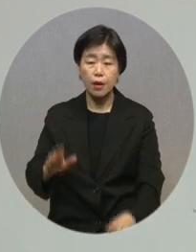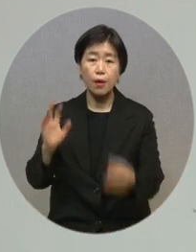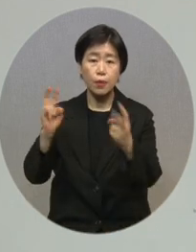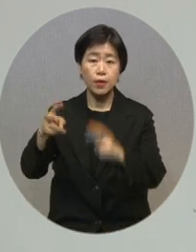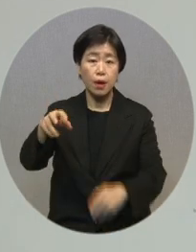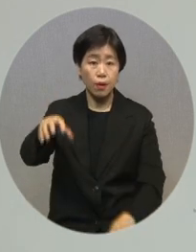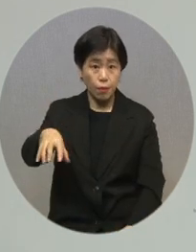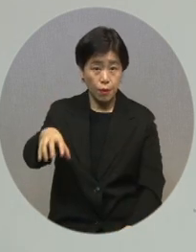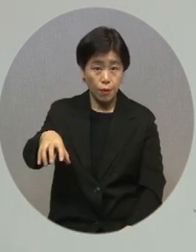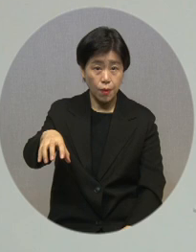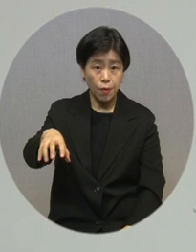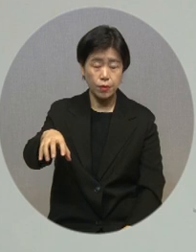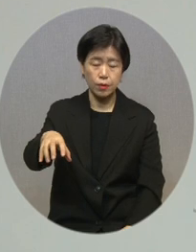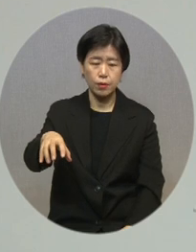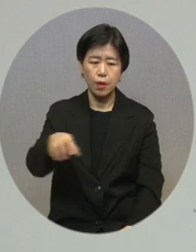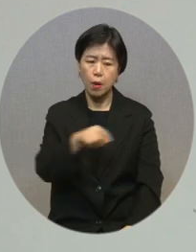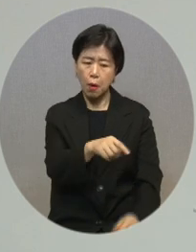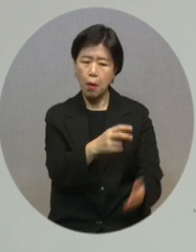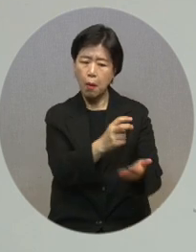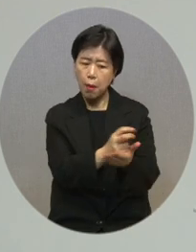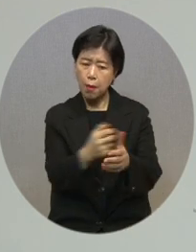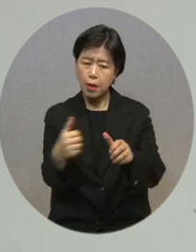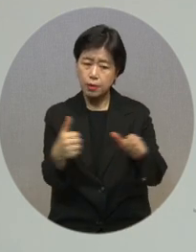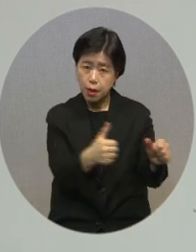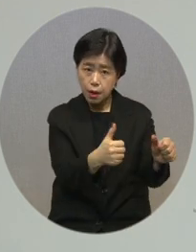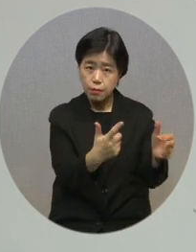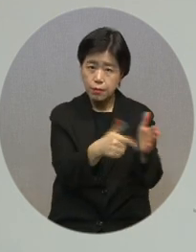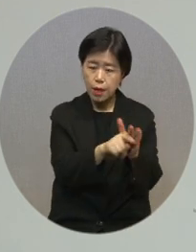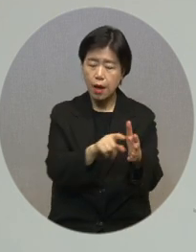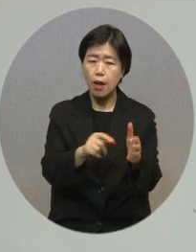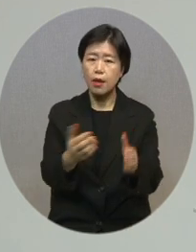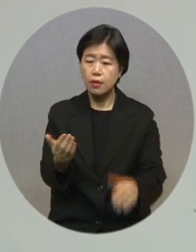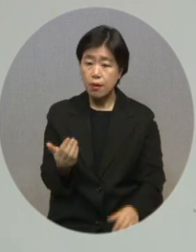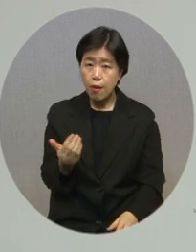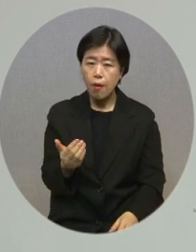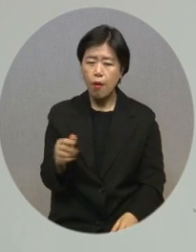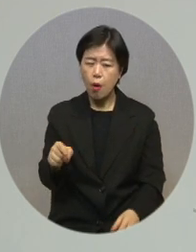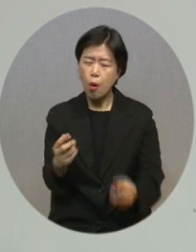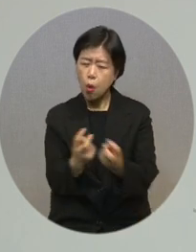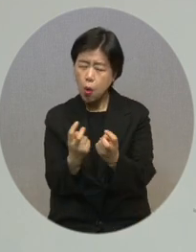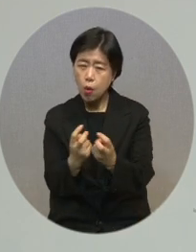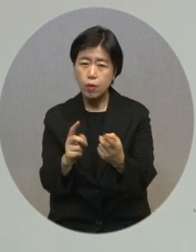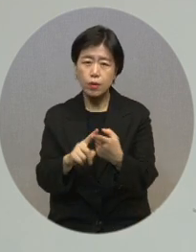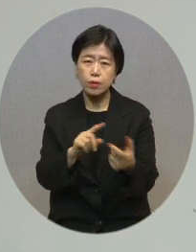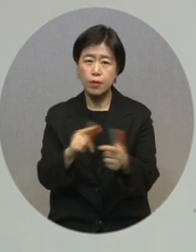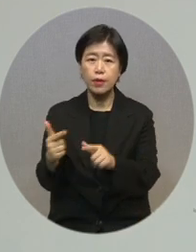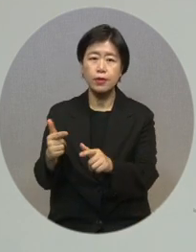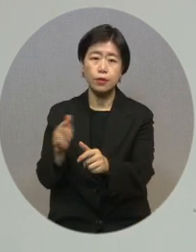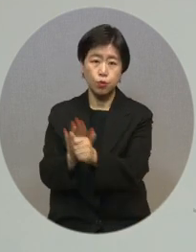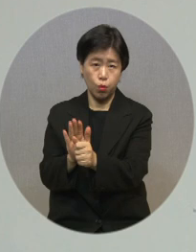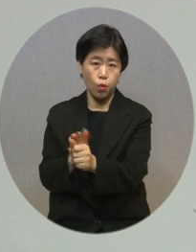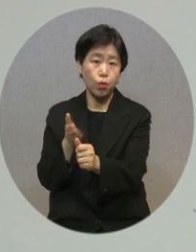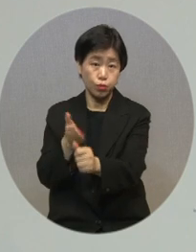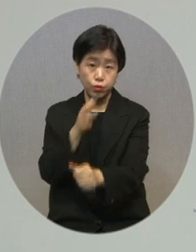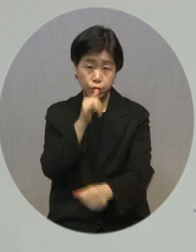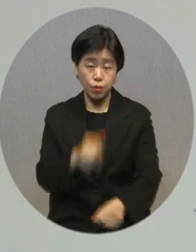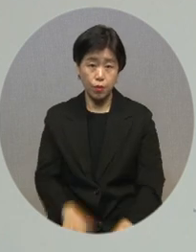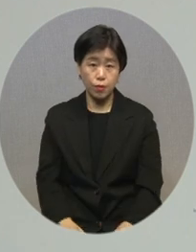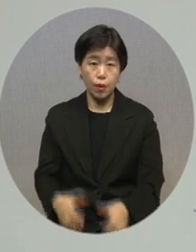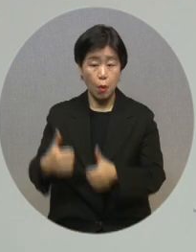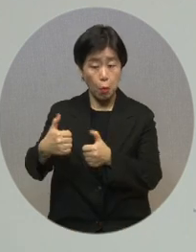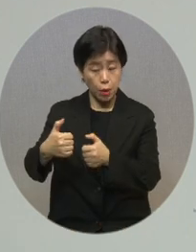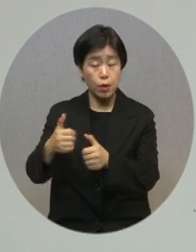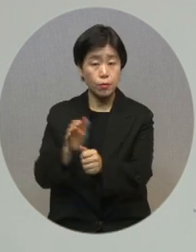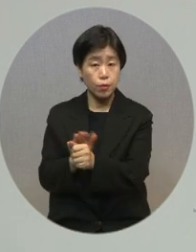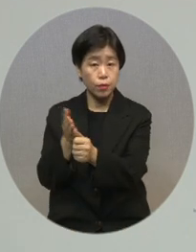위해서 컨설팅도 해드리고 교육도 해드리고 기술 지도도 그 해드렸는데요. 50인 미만 사업장이